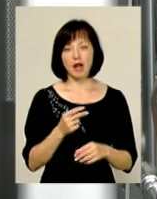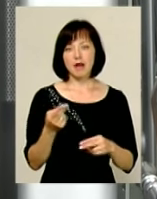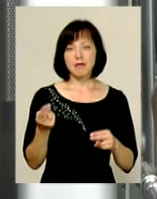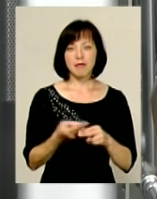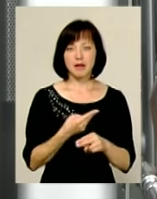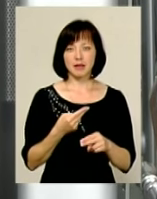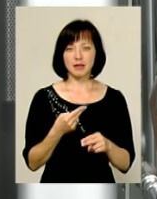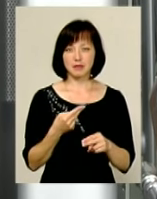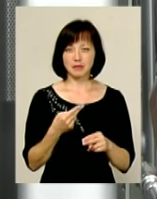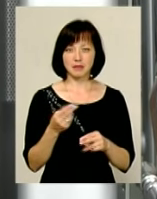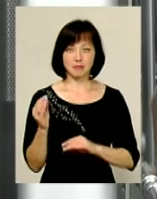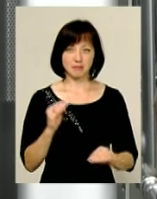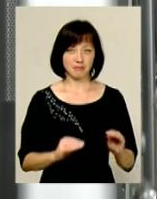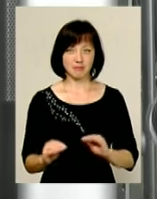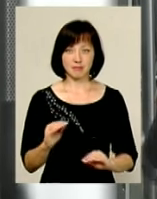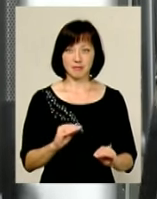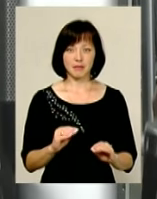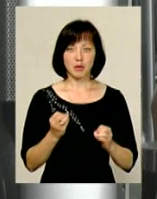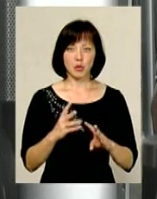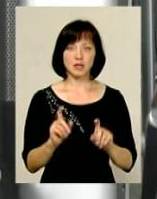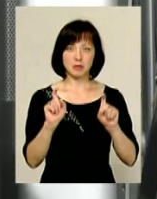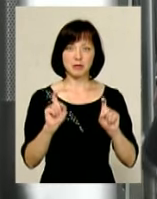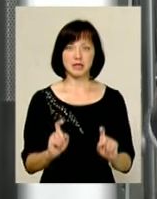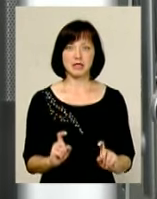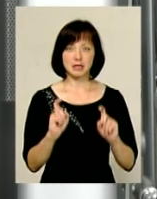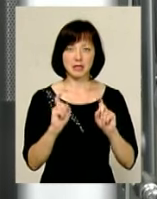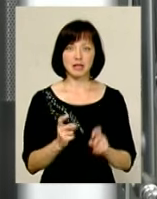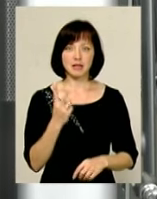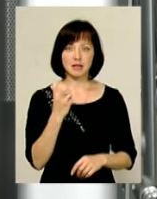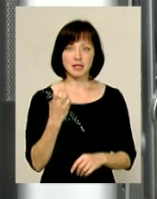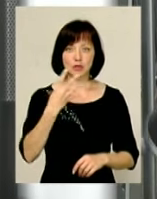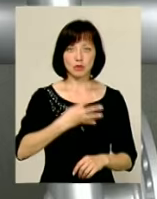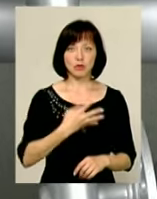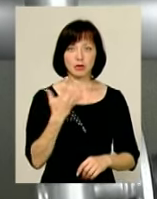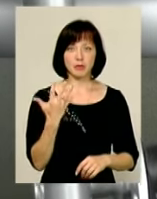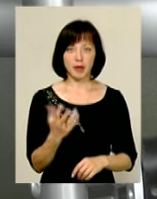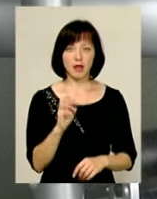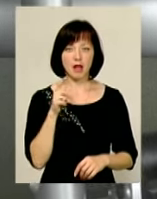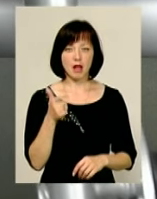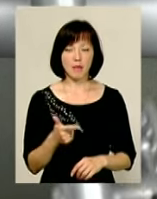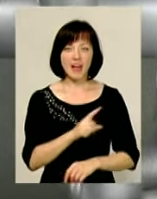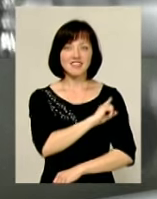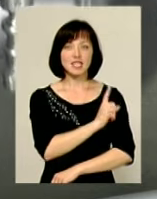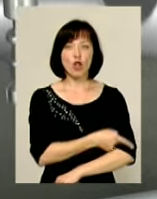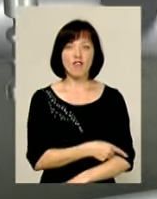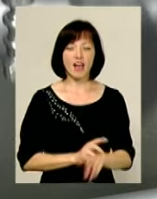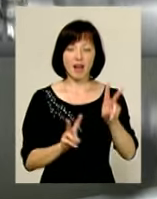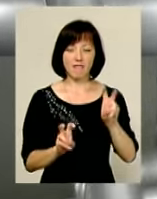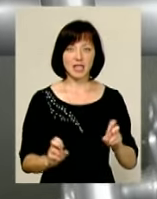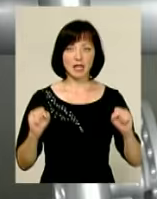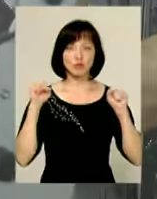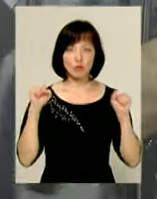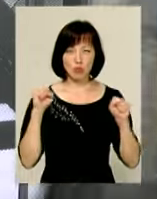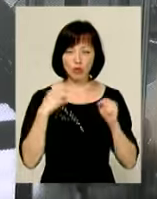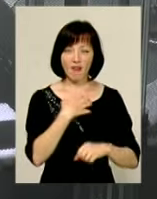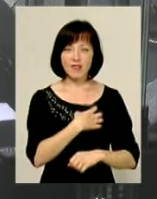безэкипировочном присел ээ 245 кг. У силових видах спорту, як і в будь-яких